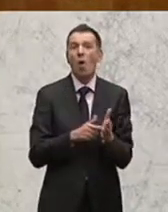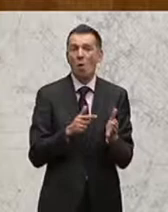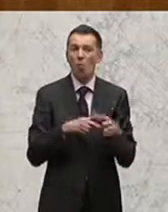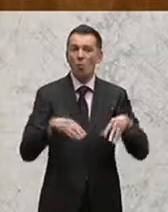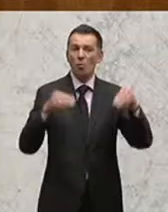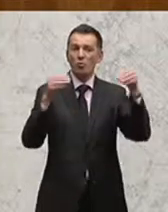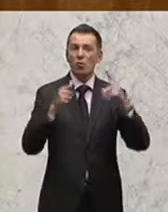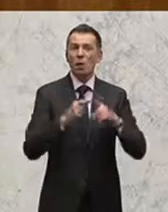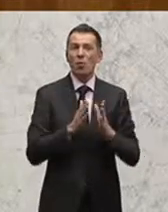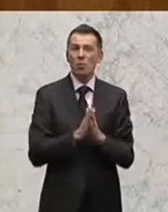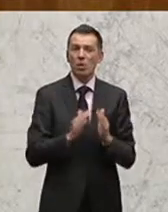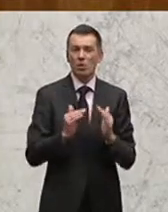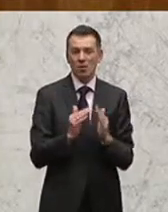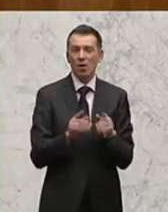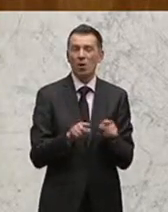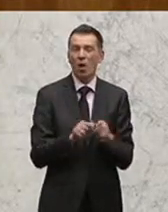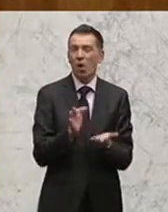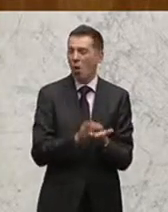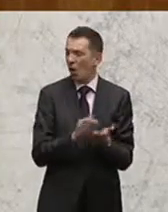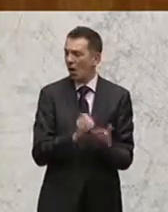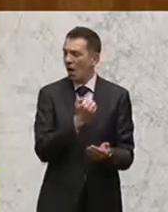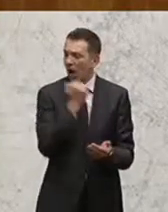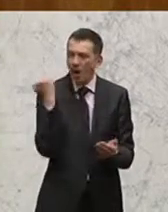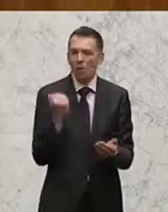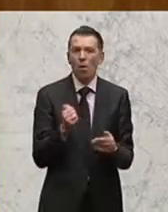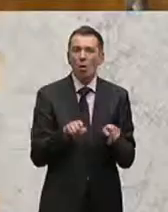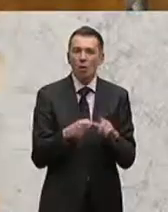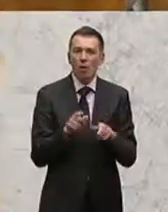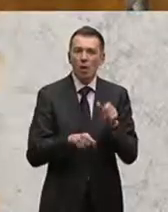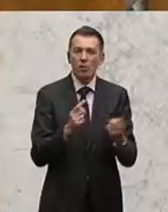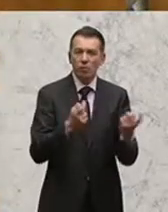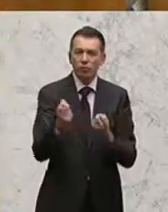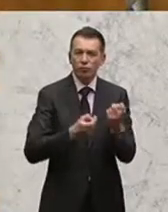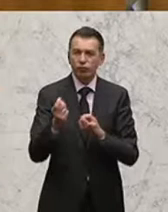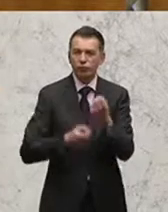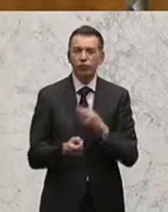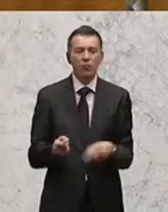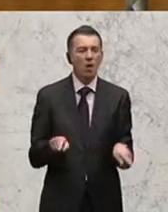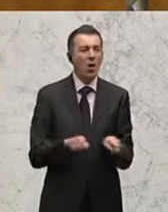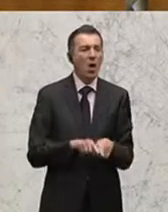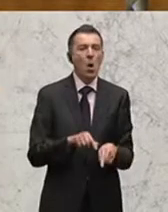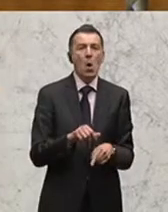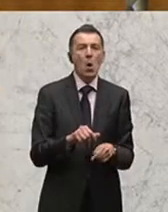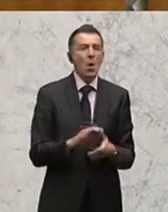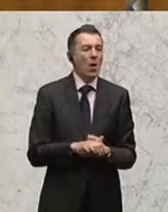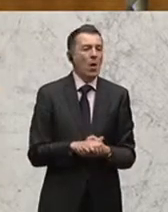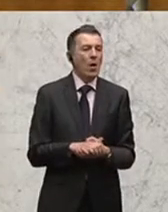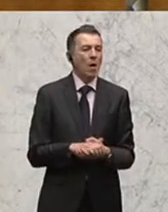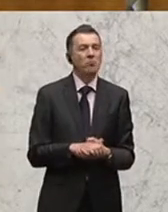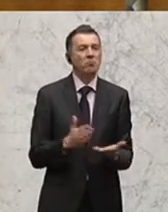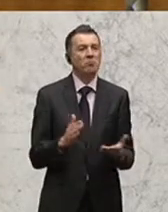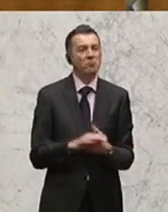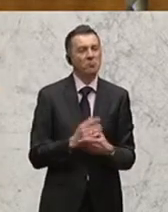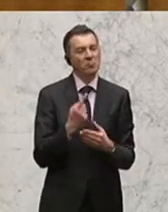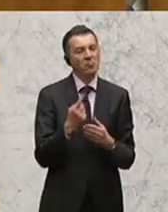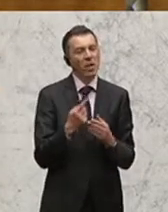und Gebetshäuser auch Orte der Radikalisierung und der Rekrutierung. Und daneben spielt natürlich auch eine Selbstradikalisierung eine Rolle, die